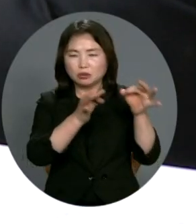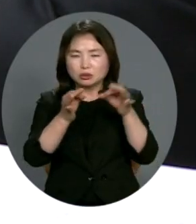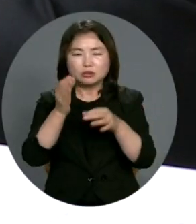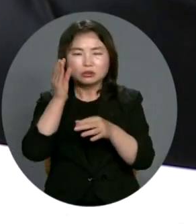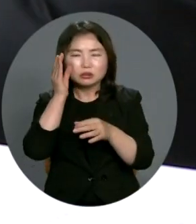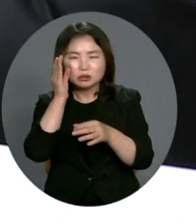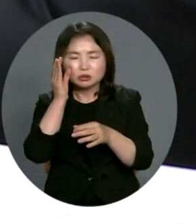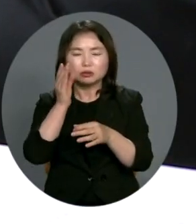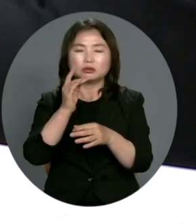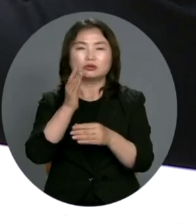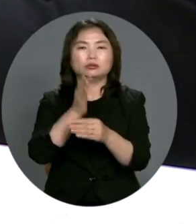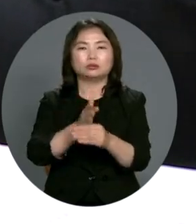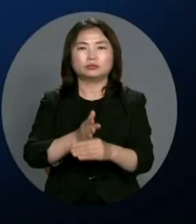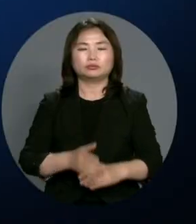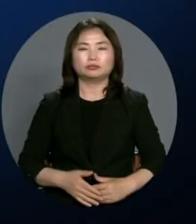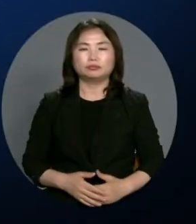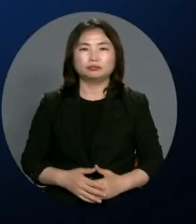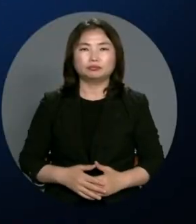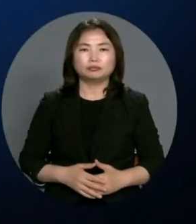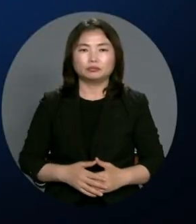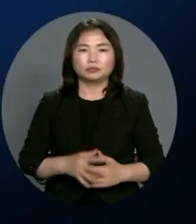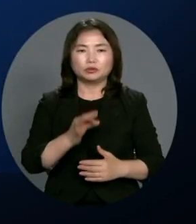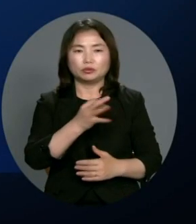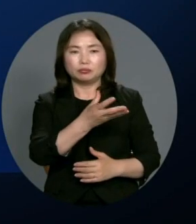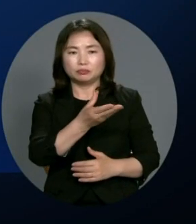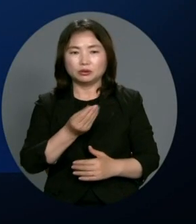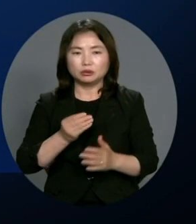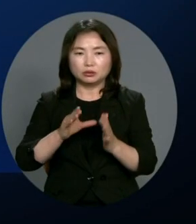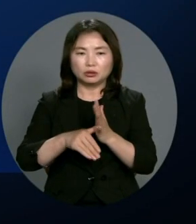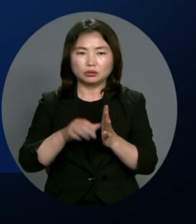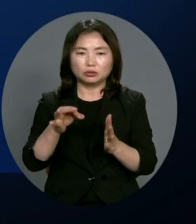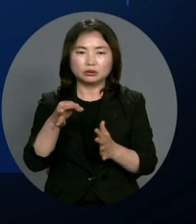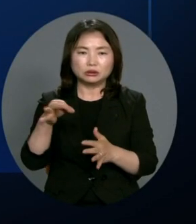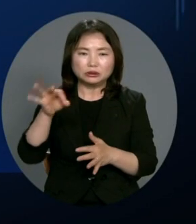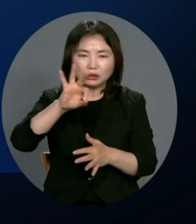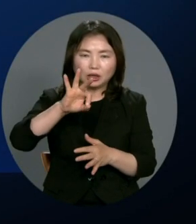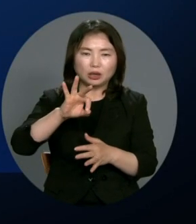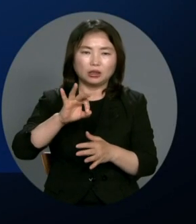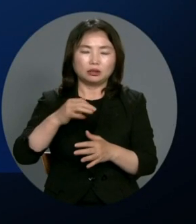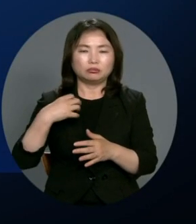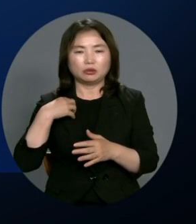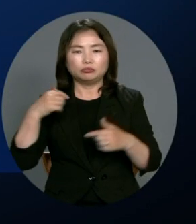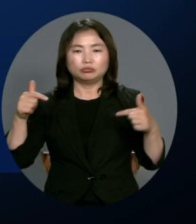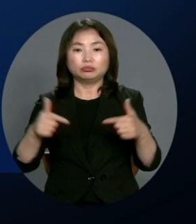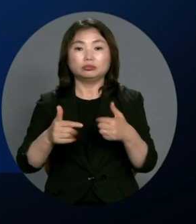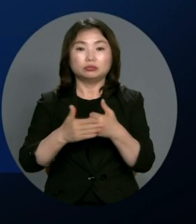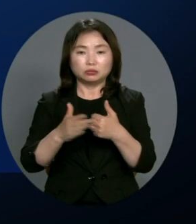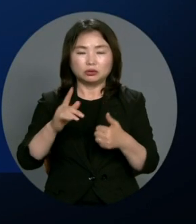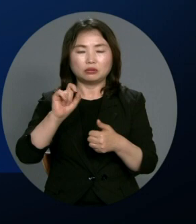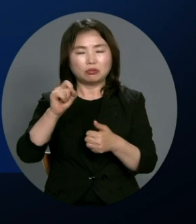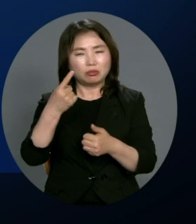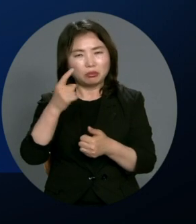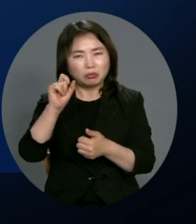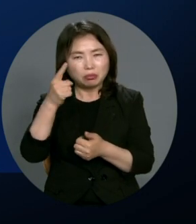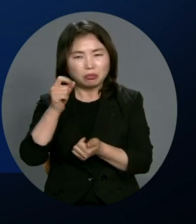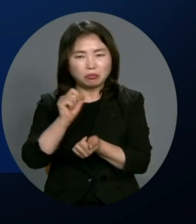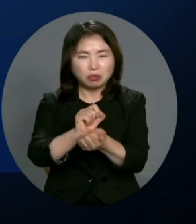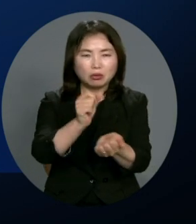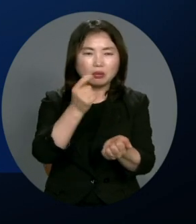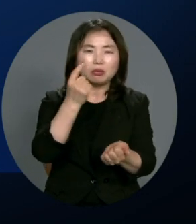심리가 작용한 것으로 해석됩니다 돈을 빌릴 때 돈이자 부분이 줄어들다 보니까 이제 이런